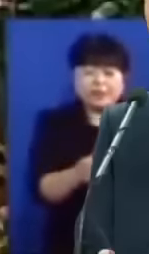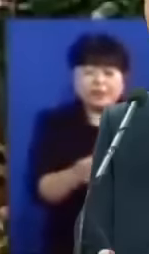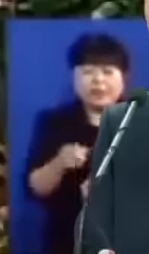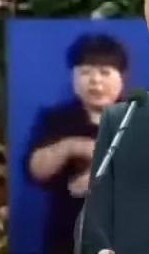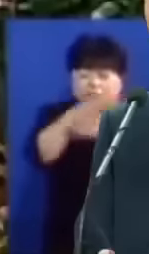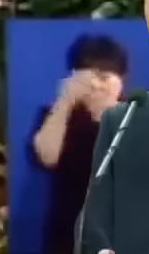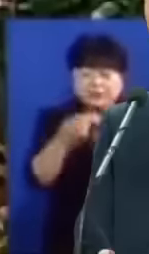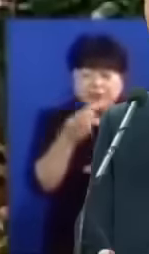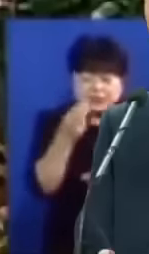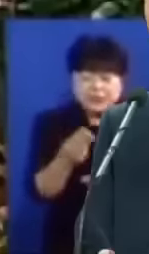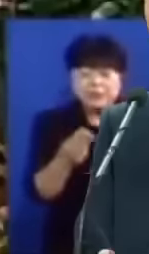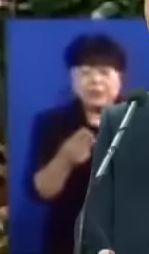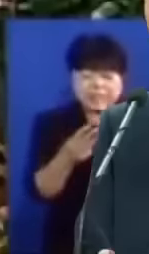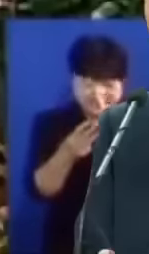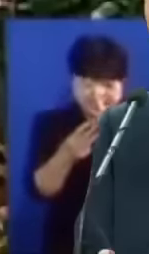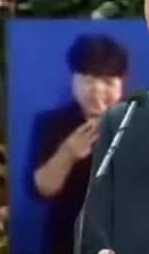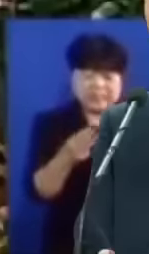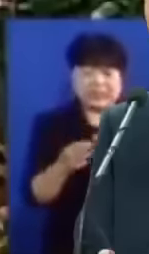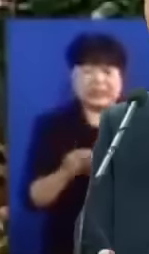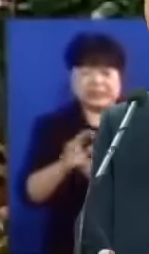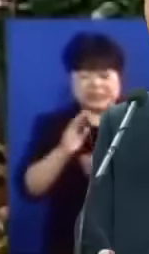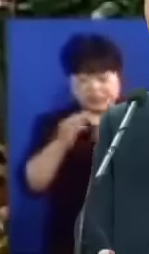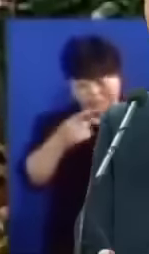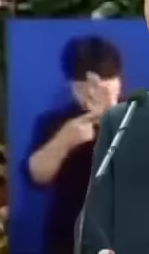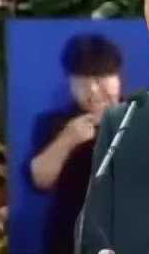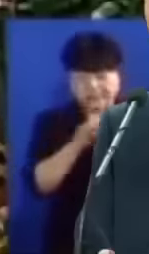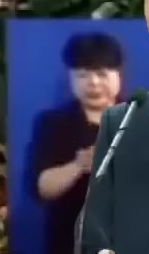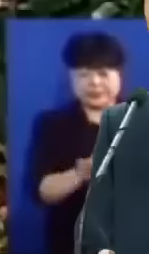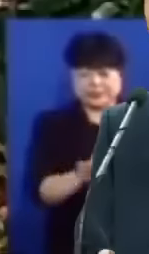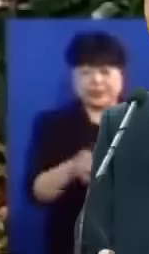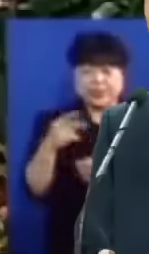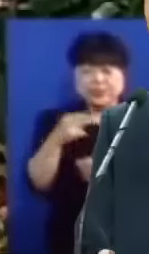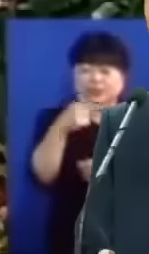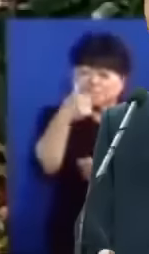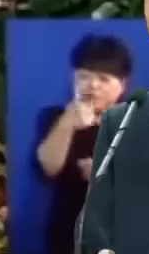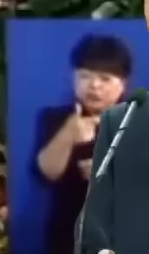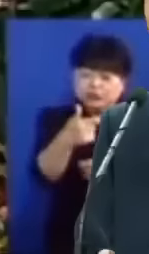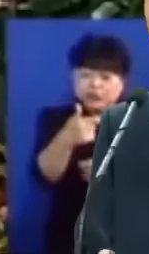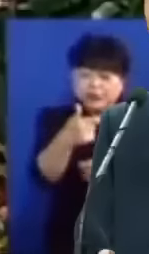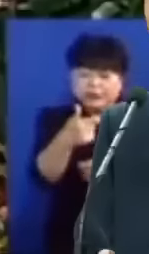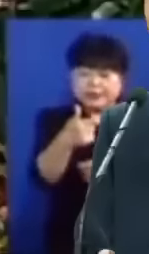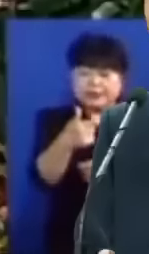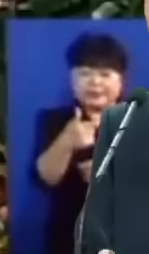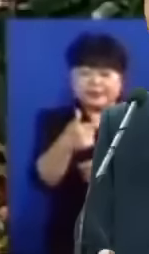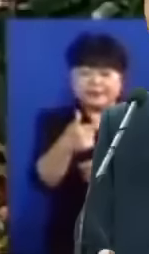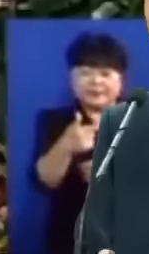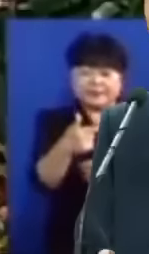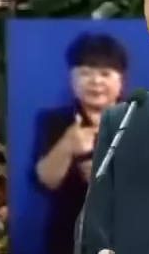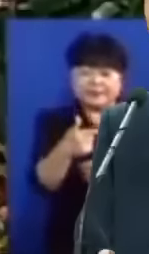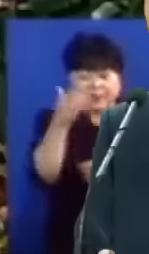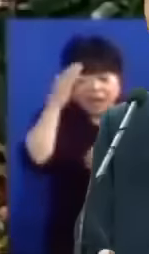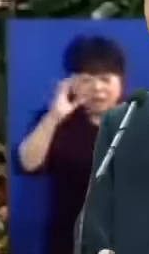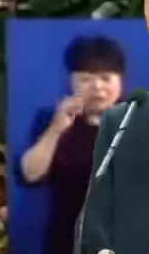전체의 3분의 1을 넘는다고 발표했습니다. 2006년